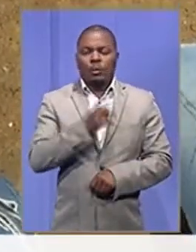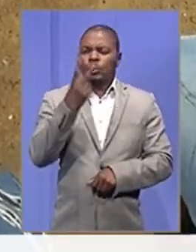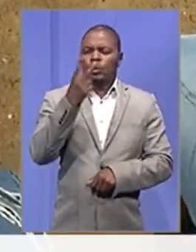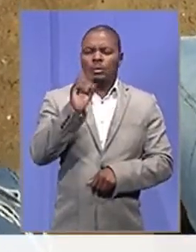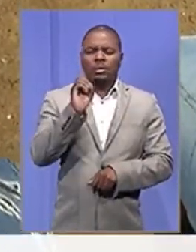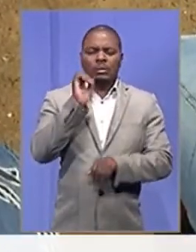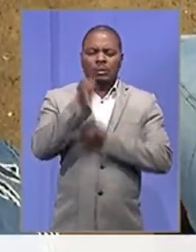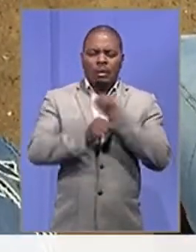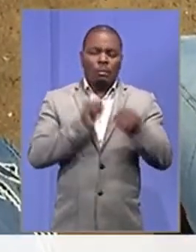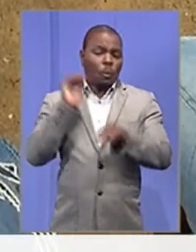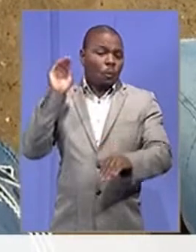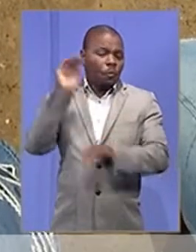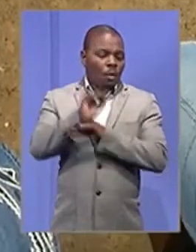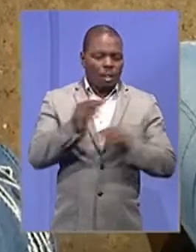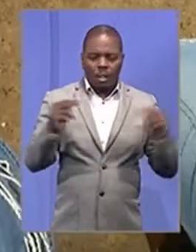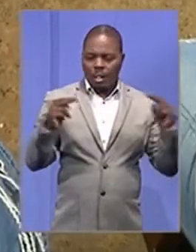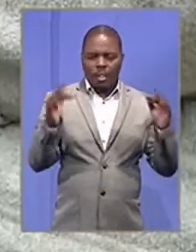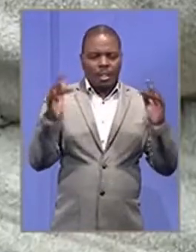bonane.